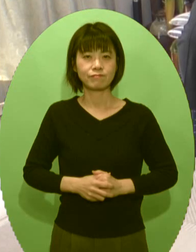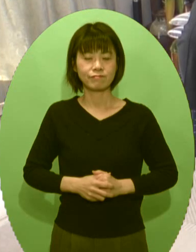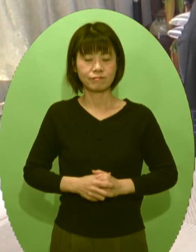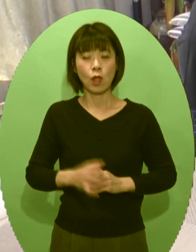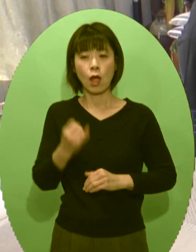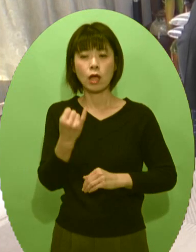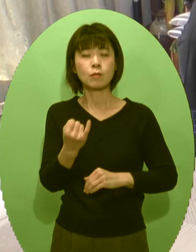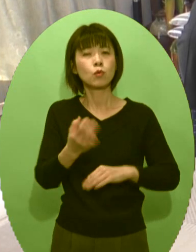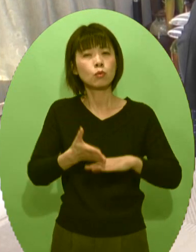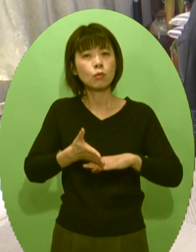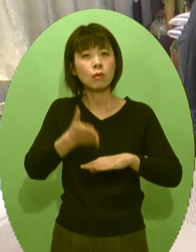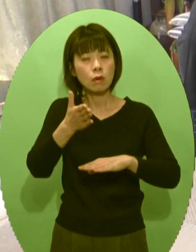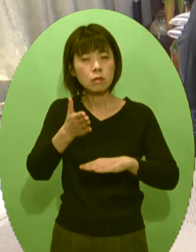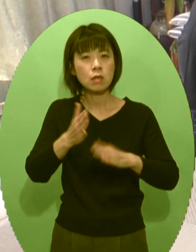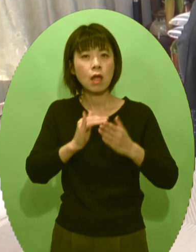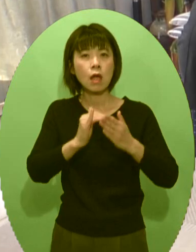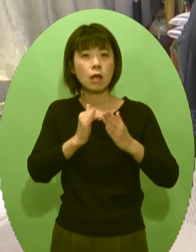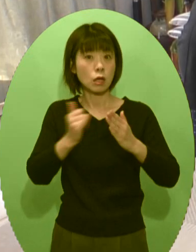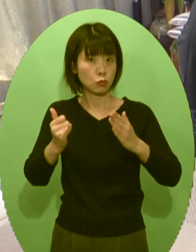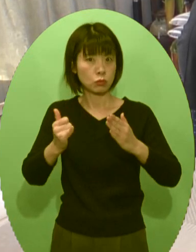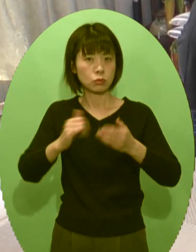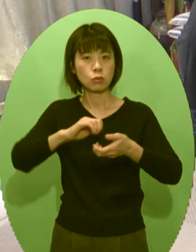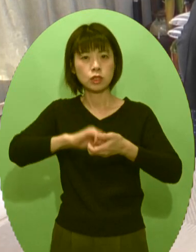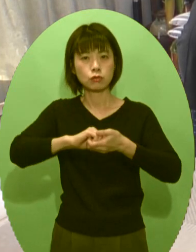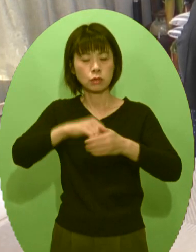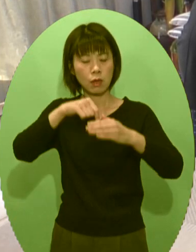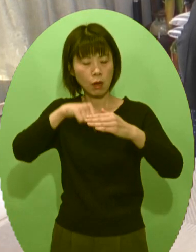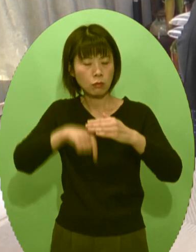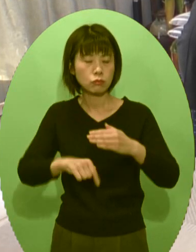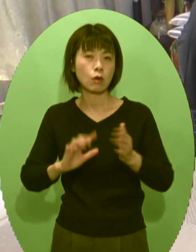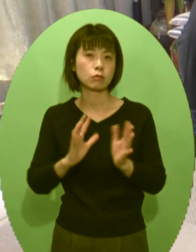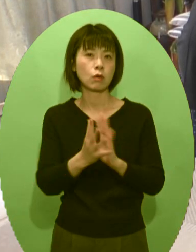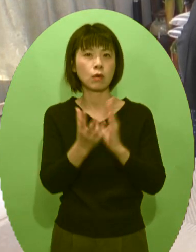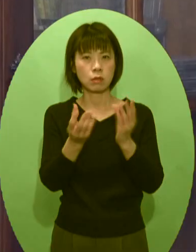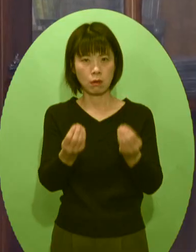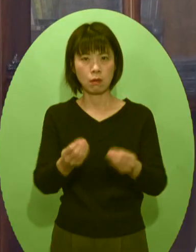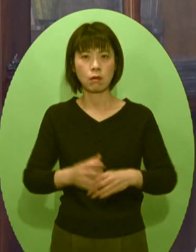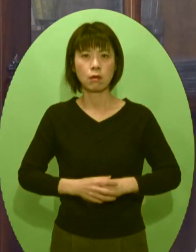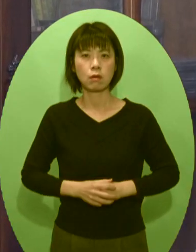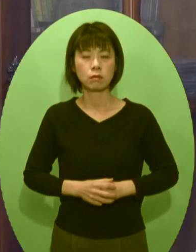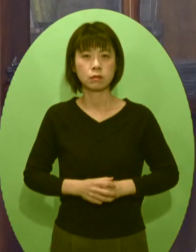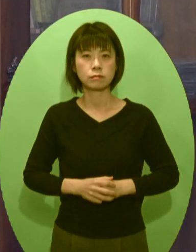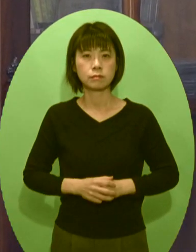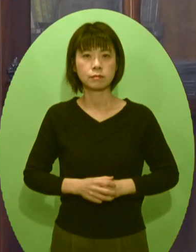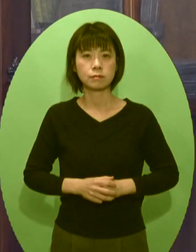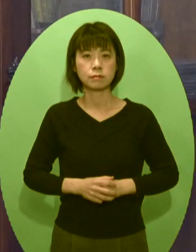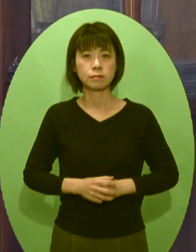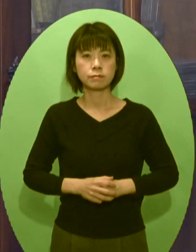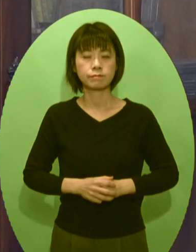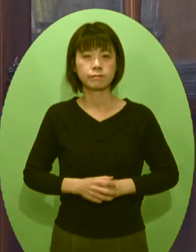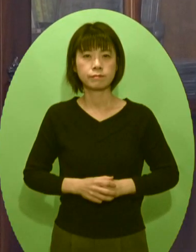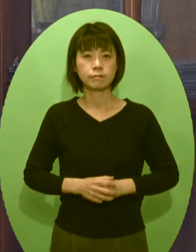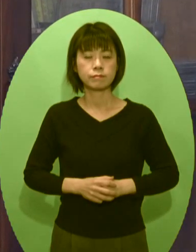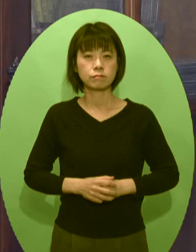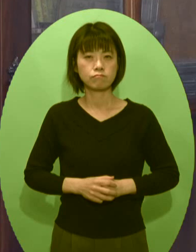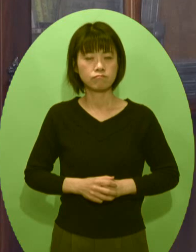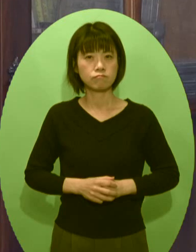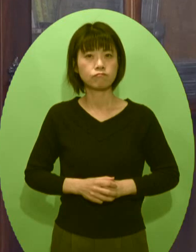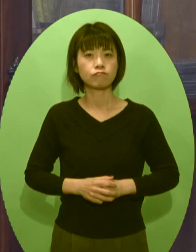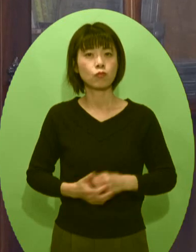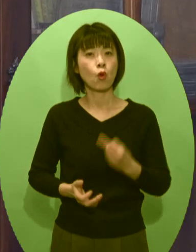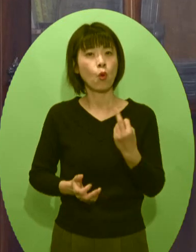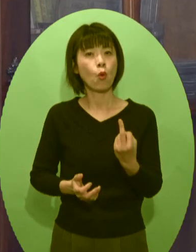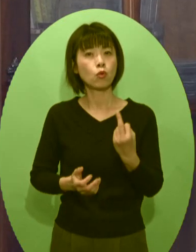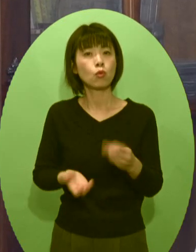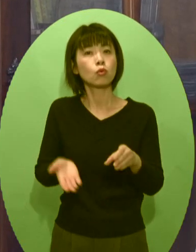妹のおかげでね、家族の絆は深くなりましたね。はい、で、自分で言ってもなんだんだけ